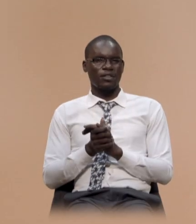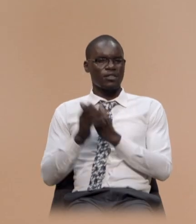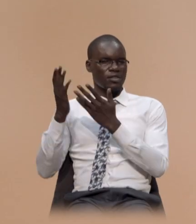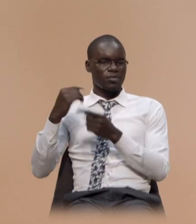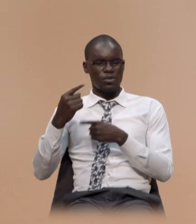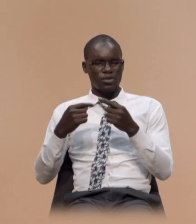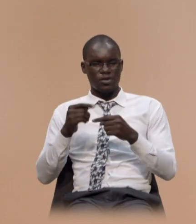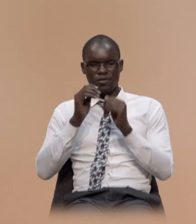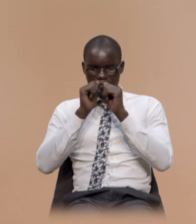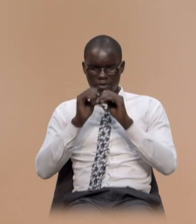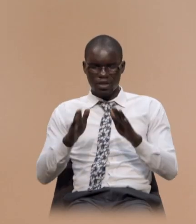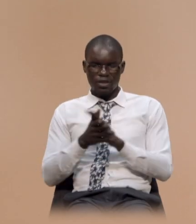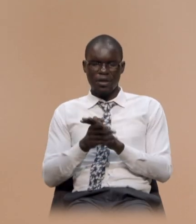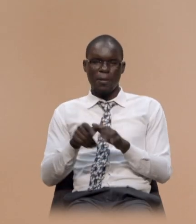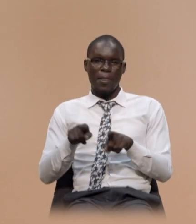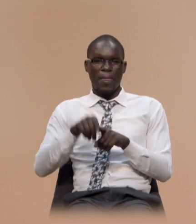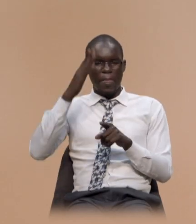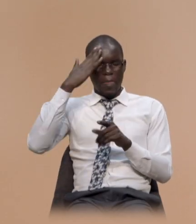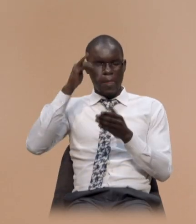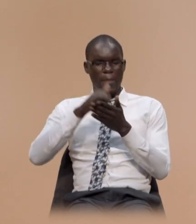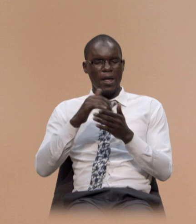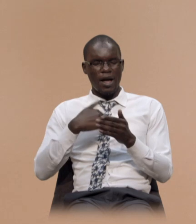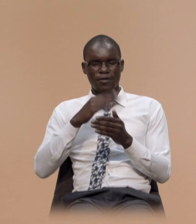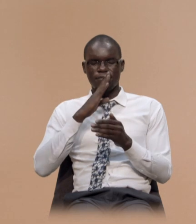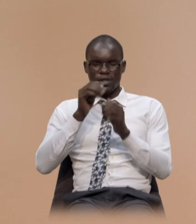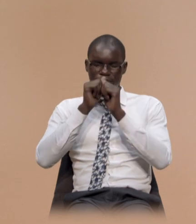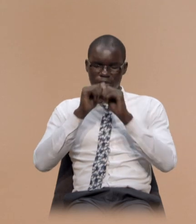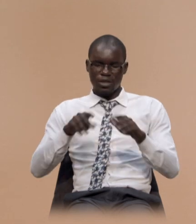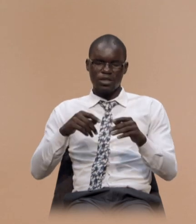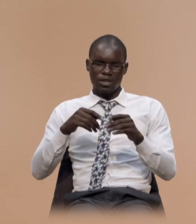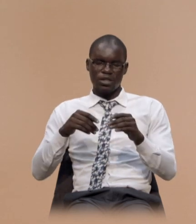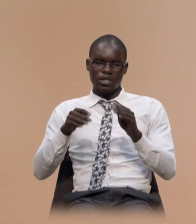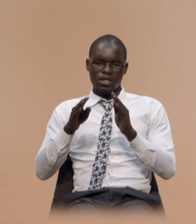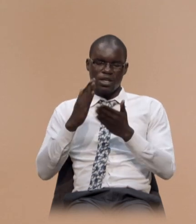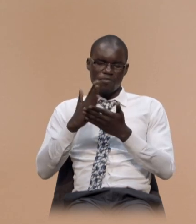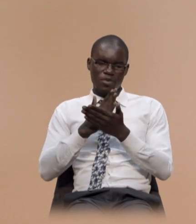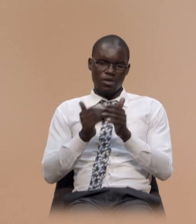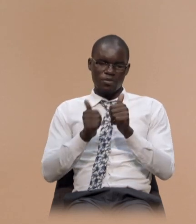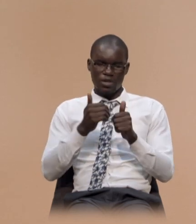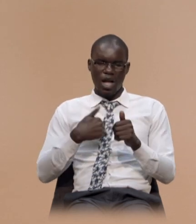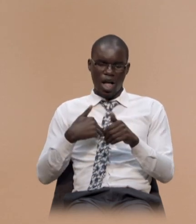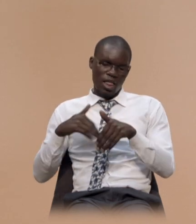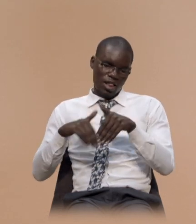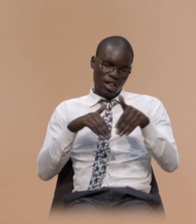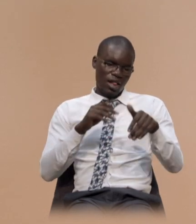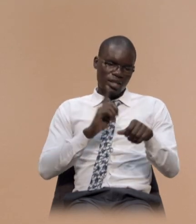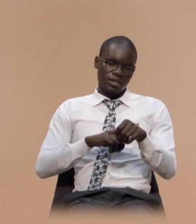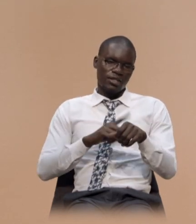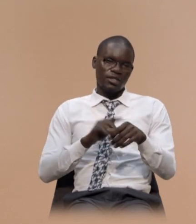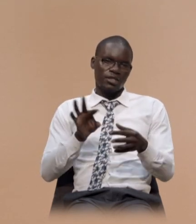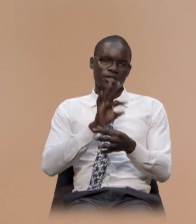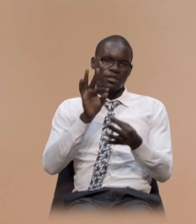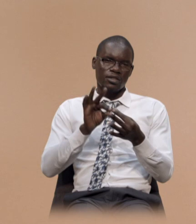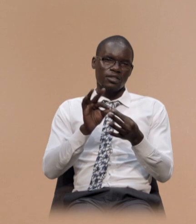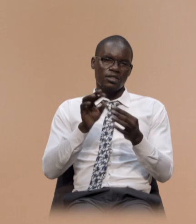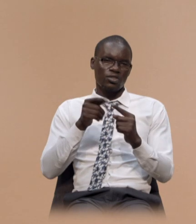unaendelea kubarikiwa. Najua ya kwamba umebarikiwa katika kipindi ambacho kimepita. Kwa wakati huu ni wakati maalum wa